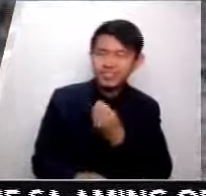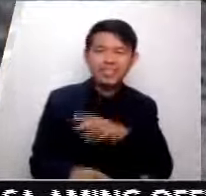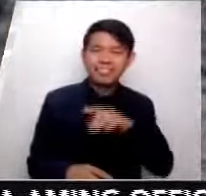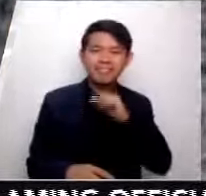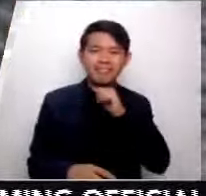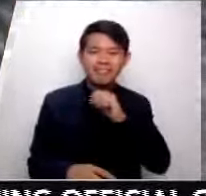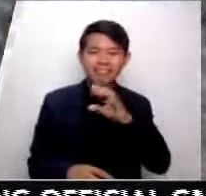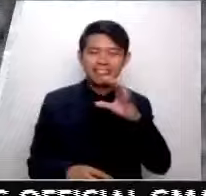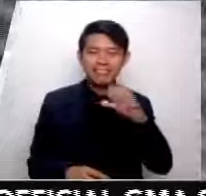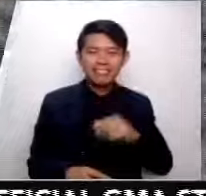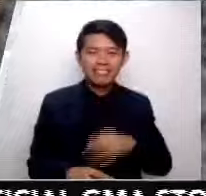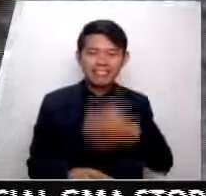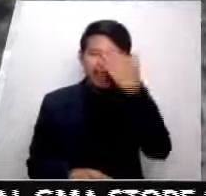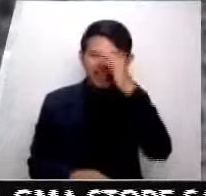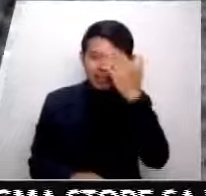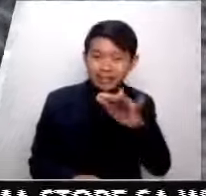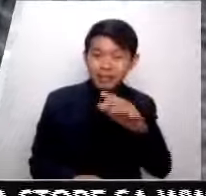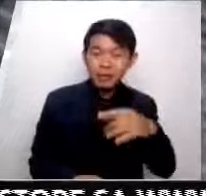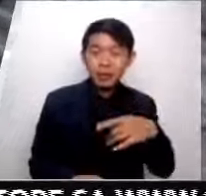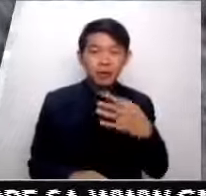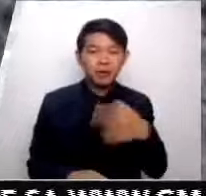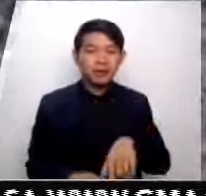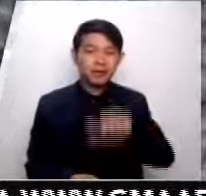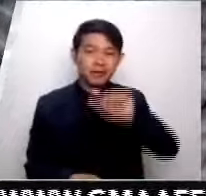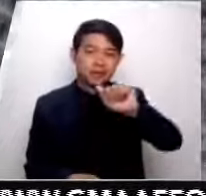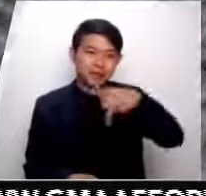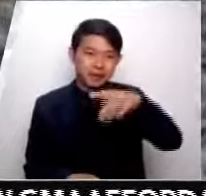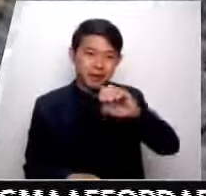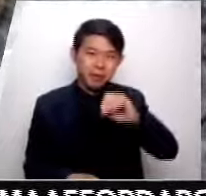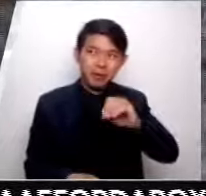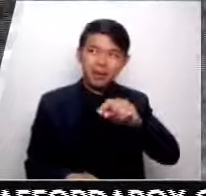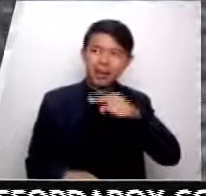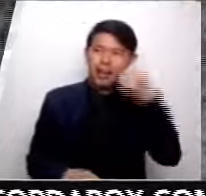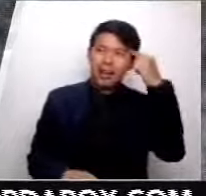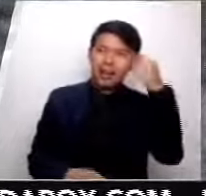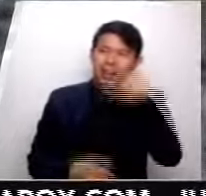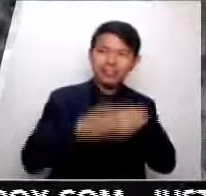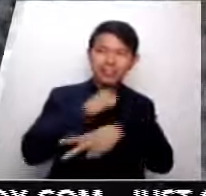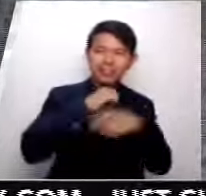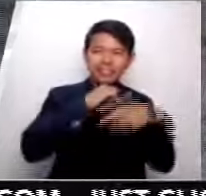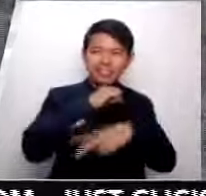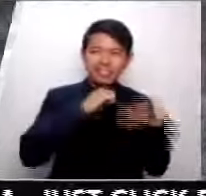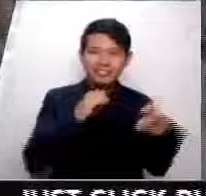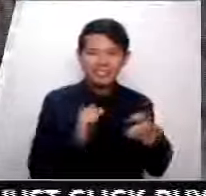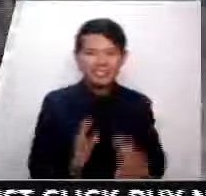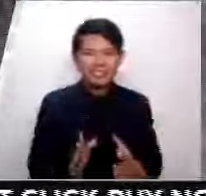ka? Ang kanyang apo, inakala ni Lolang magnanakaw. Sino ka?